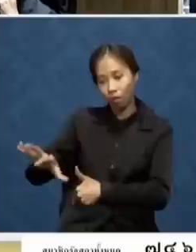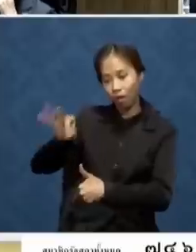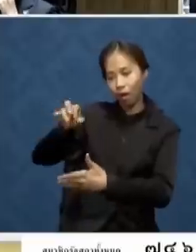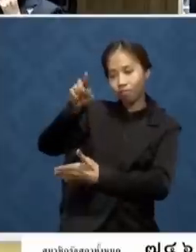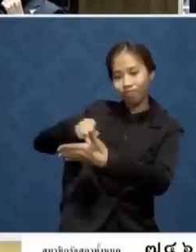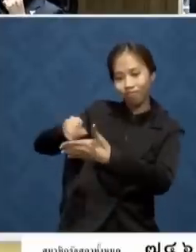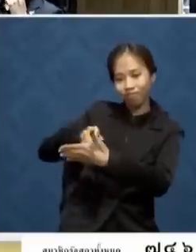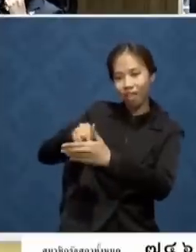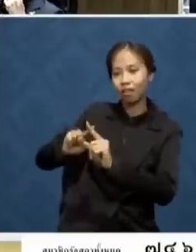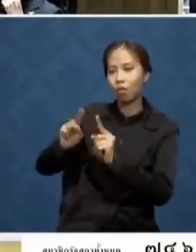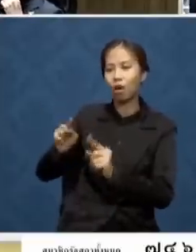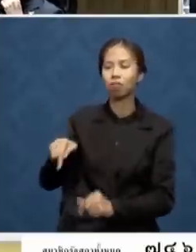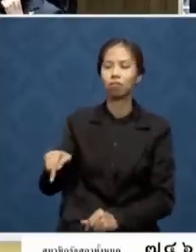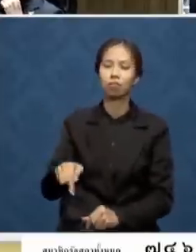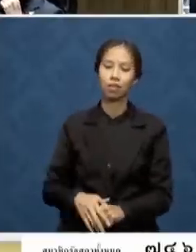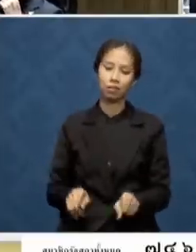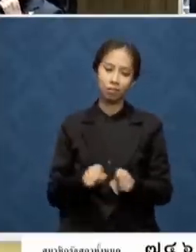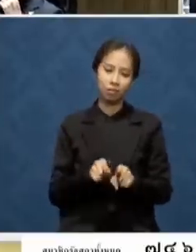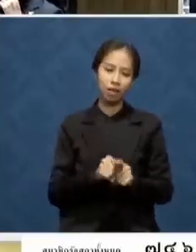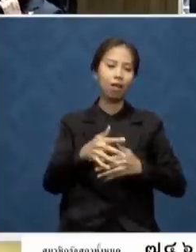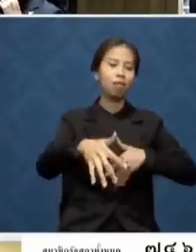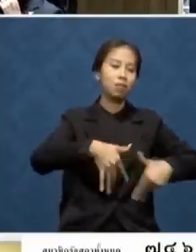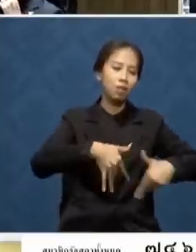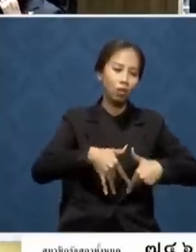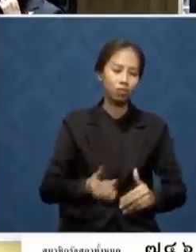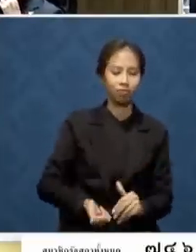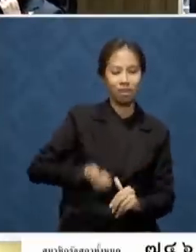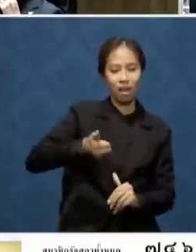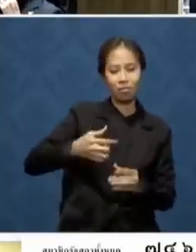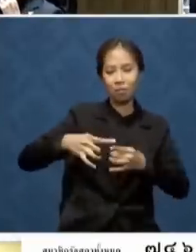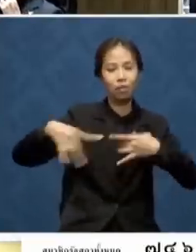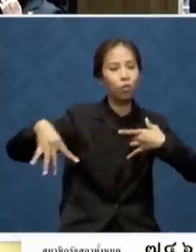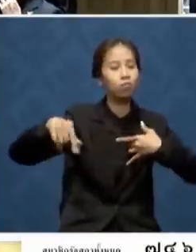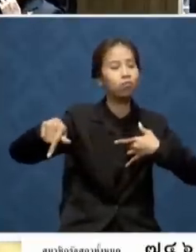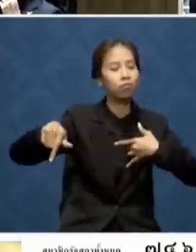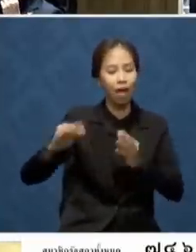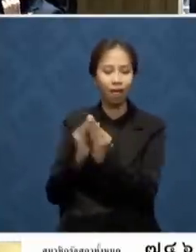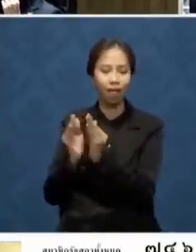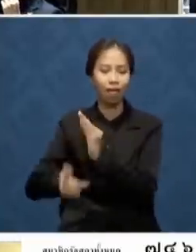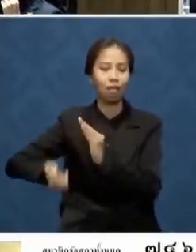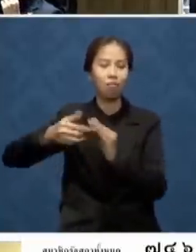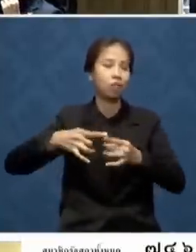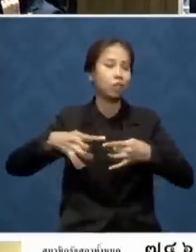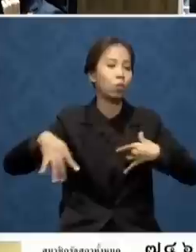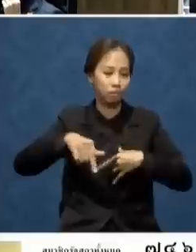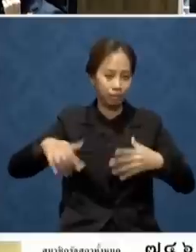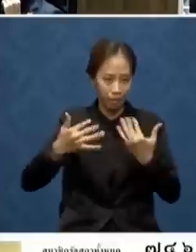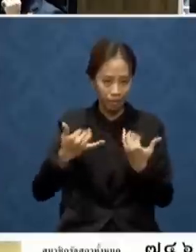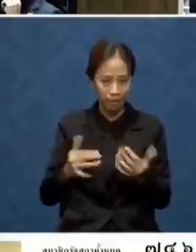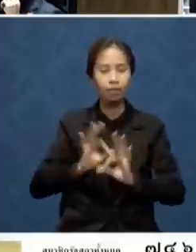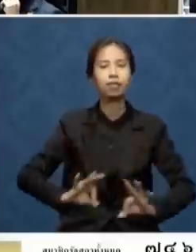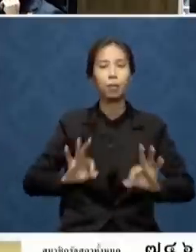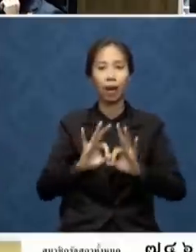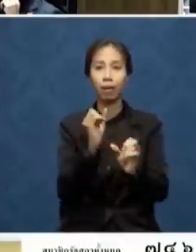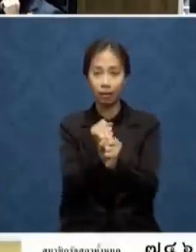กลับไม่ที่ไม่ใช่ที่ประชาชนได้รับแบบนี้มันก็เรียกว่าไม่ตรงปกค่ะสุดท้ายคือต้องกำหนดกรอบระยะเวลาให้ชัด